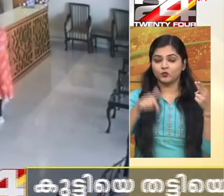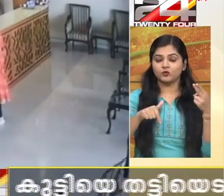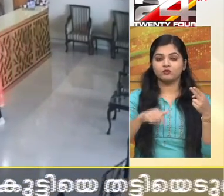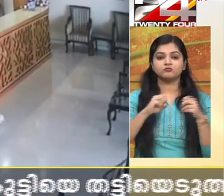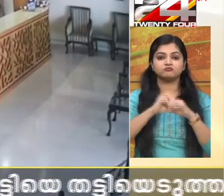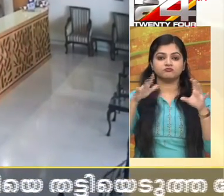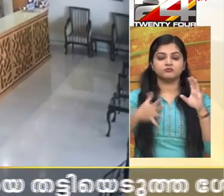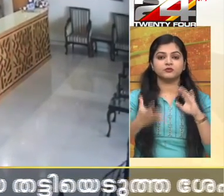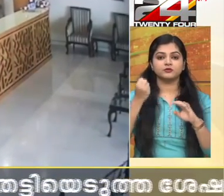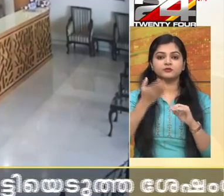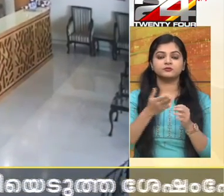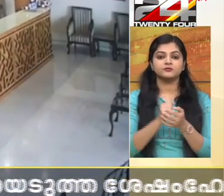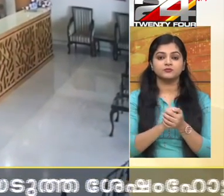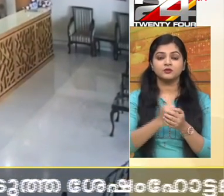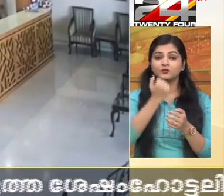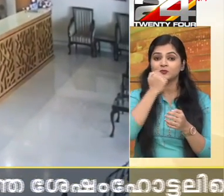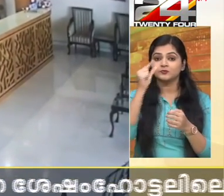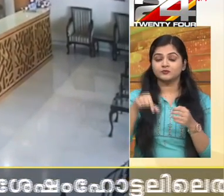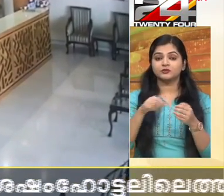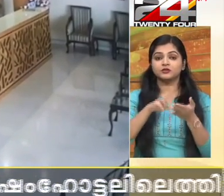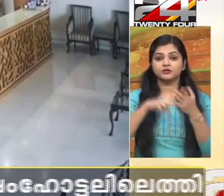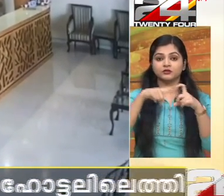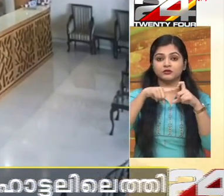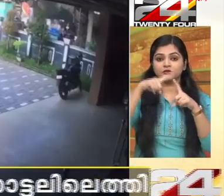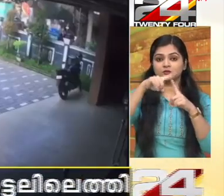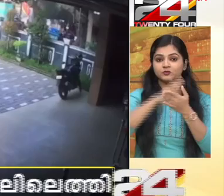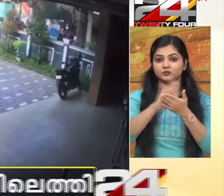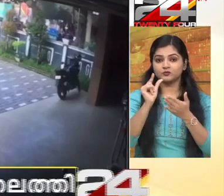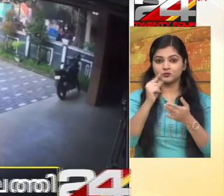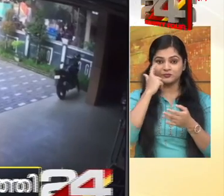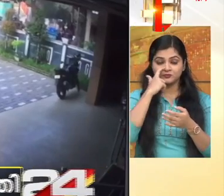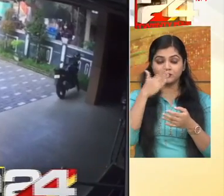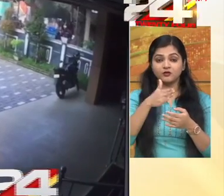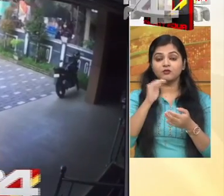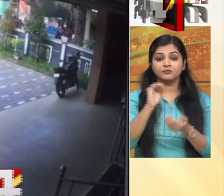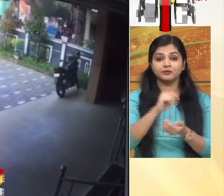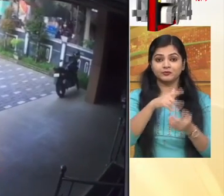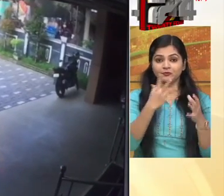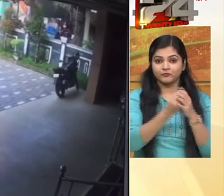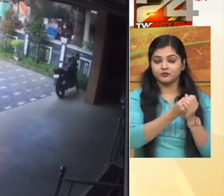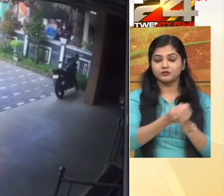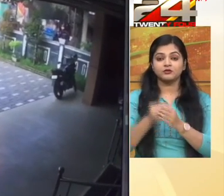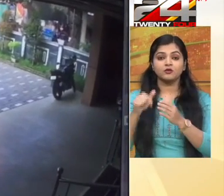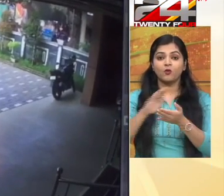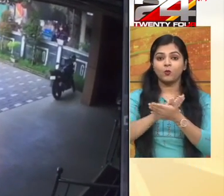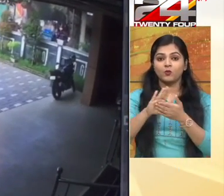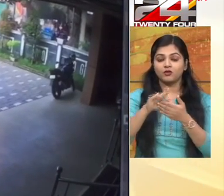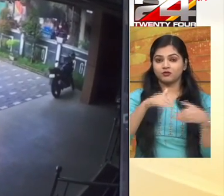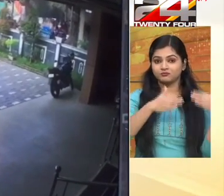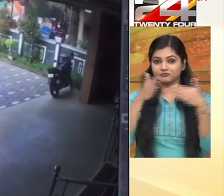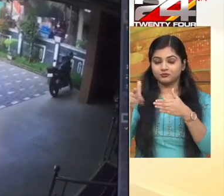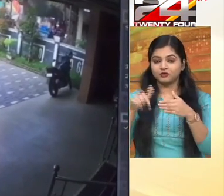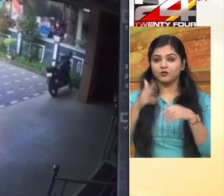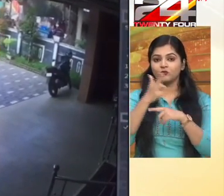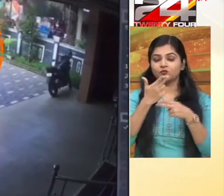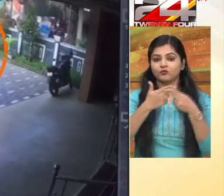പുറത്ത് വന്നിരിക്കുന്നത്. പ്രതി നീതുരാജ് കുട്ടിയുമായി ഹോട്ടലിന്റെ റിസപ്ഷനിലേക്ക് എത്തുന്ന CCTV ദൃശ്യങ്ങളാണ് കോട്ടയം